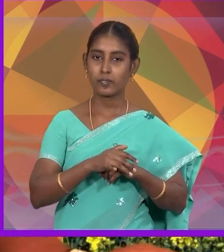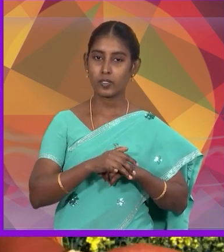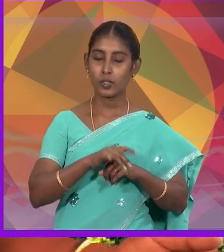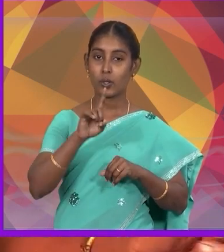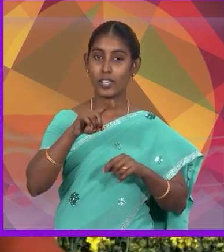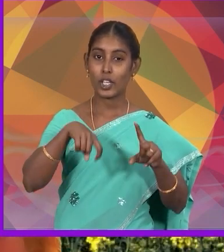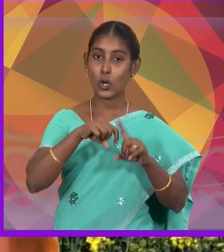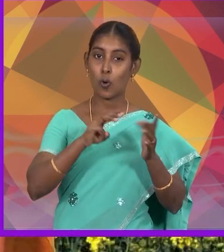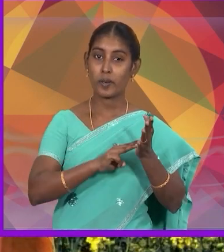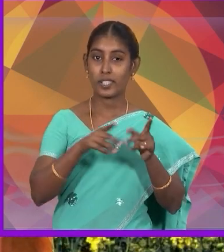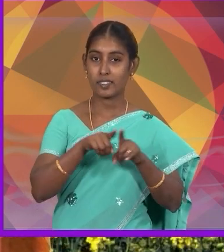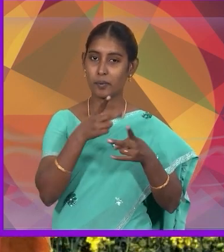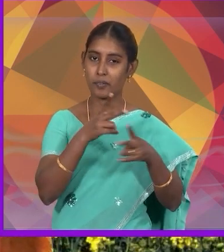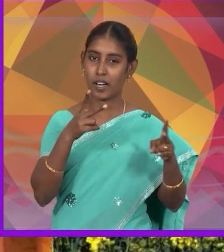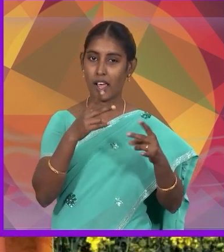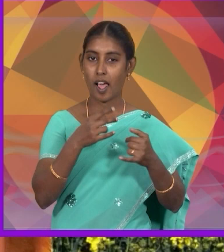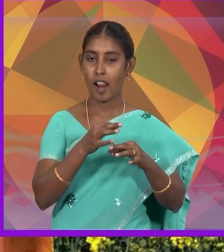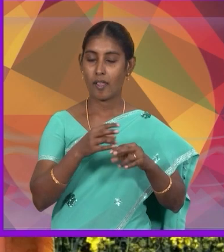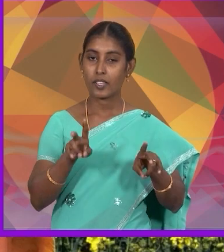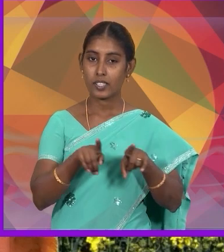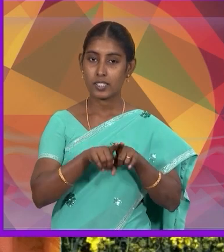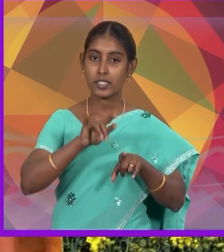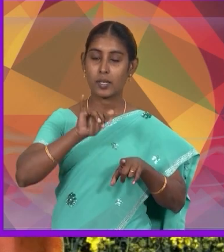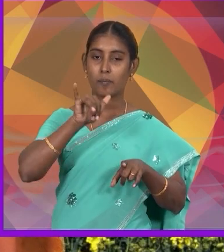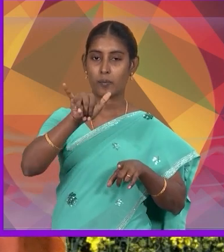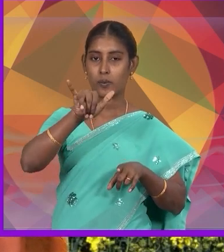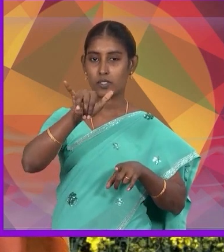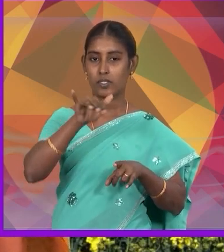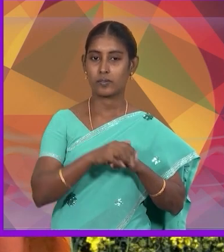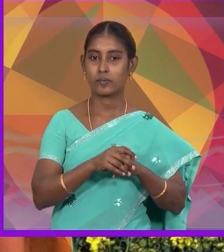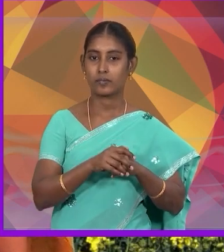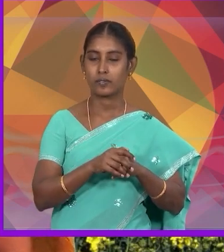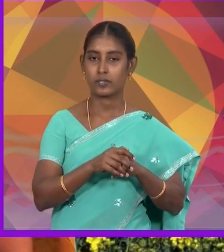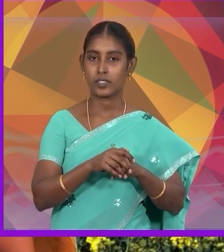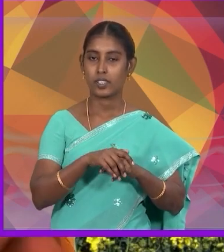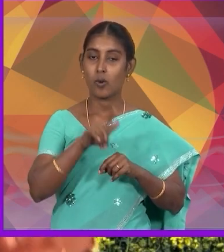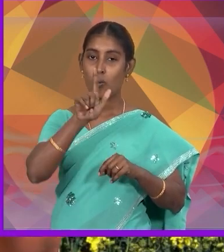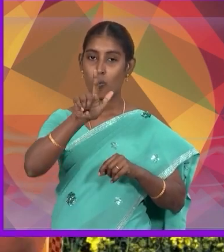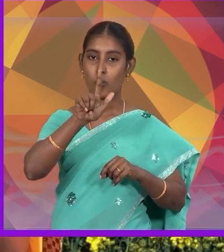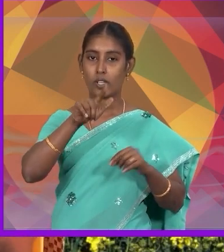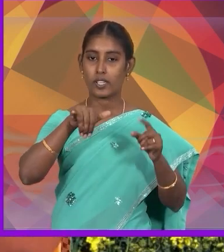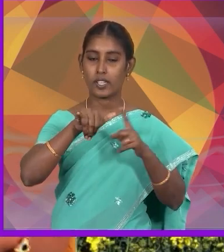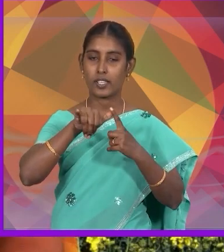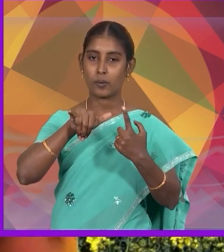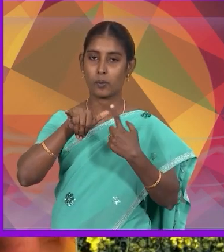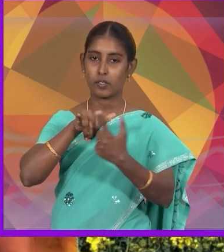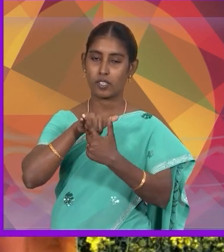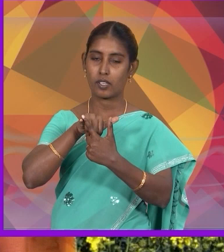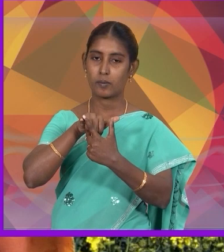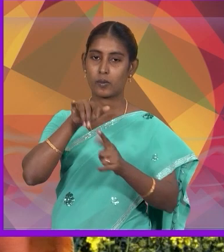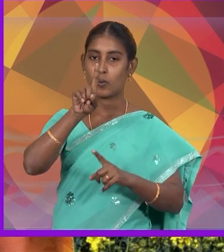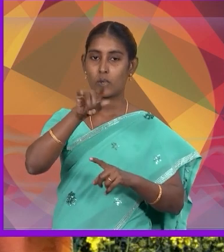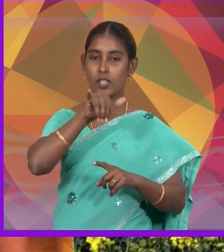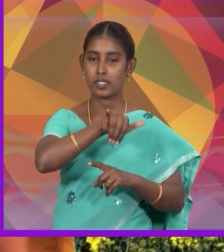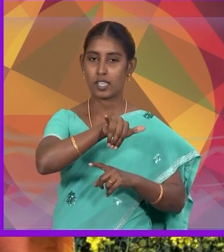சென்டிமீட்டர் கிலோமீட்டர் மீட்டர் எல்லாம் சொல்லுவோம் இல்லைங்களா. ஜான் என்பது பெருவிரல்ல இருந்து சுண்டு விரல் வரைக்கும் உள்ள இடைவெளி, ஒரு